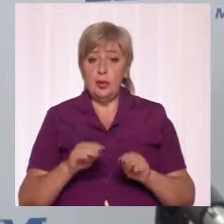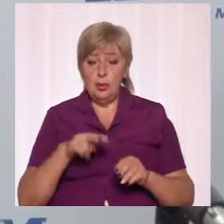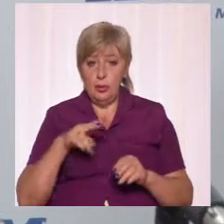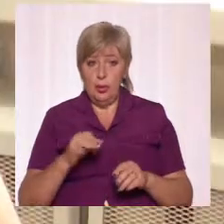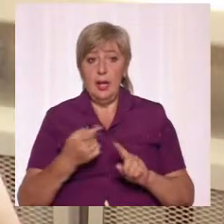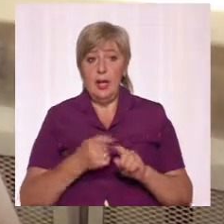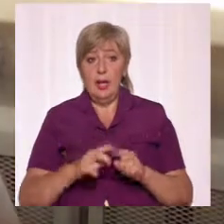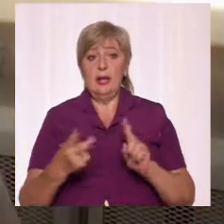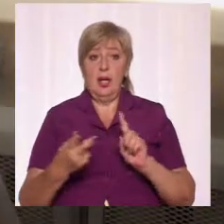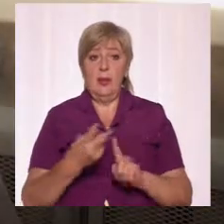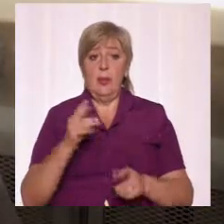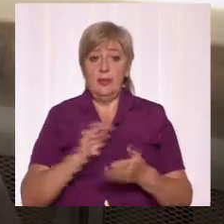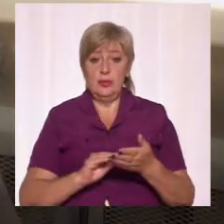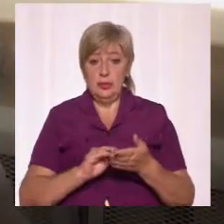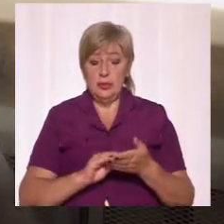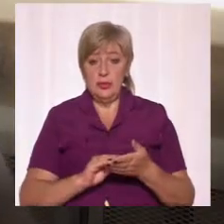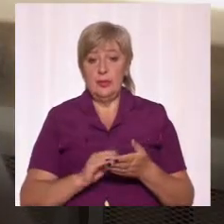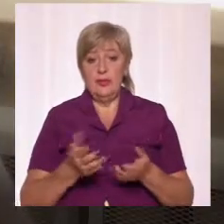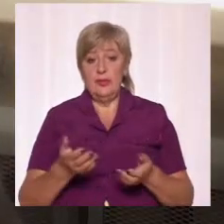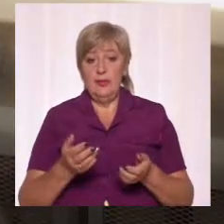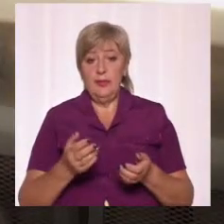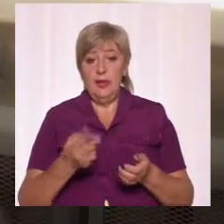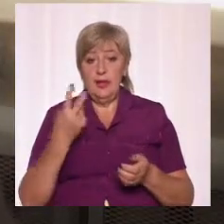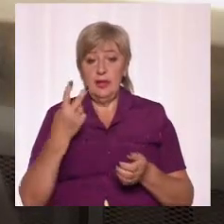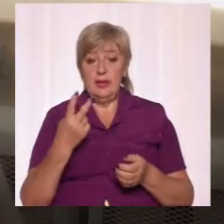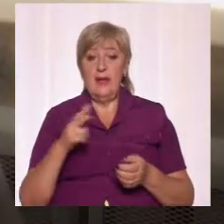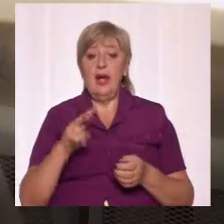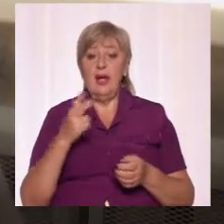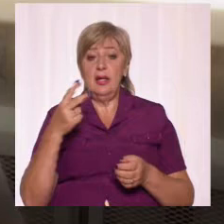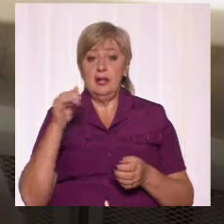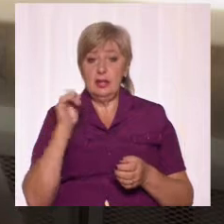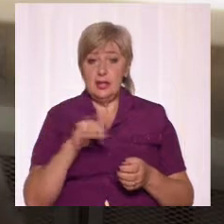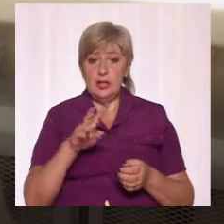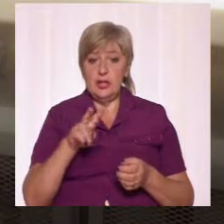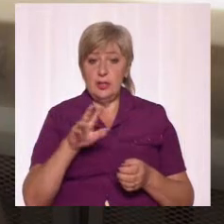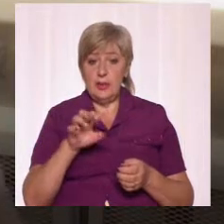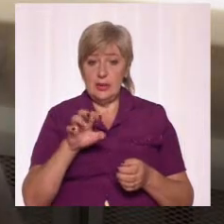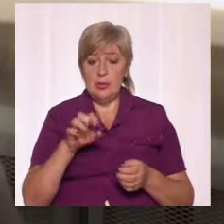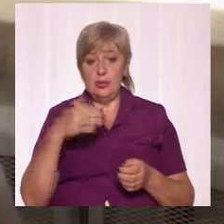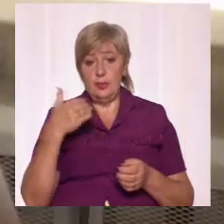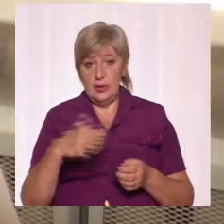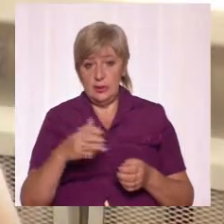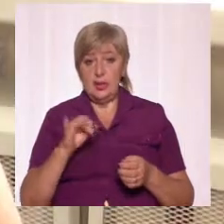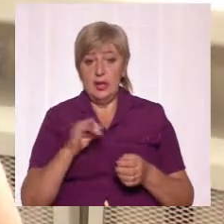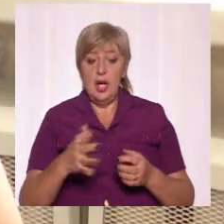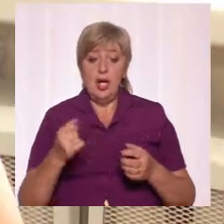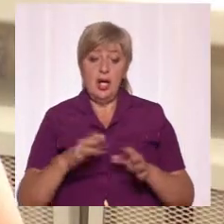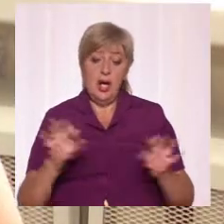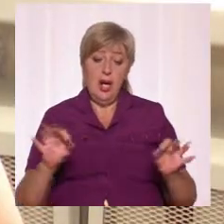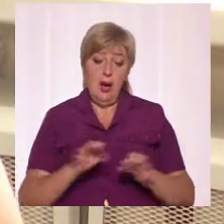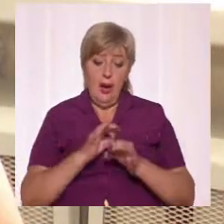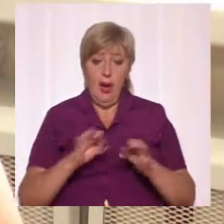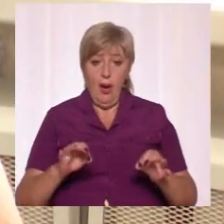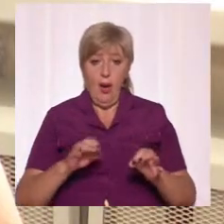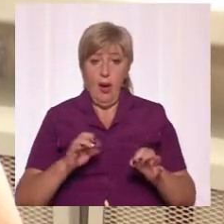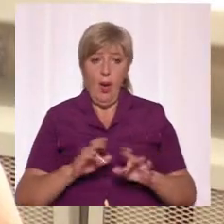тобто це повторно. 2550 і конфіскація обладнання. Це обладнання, наприклад, потім конфіскується, передається